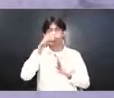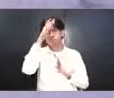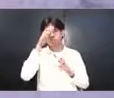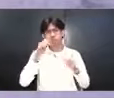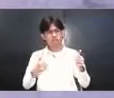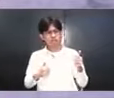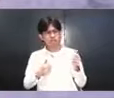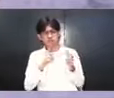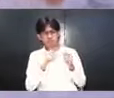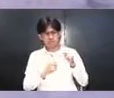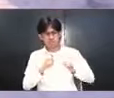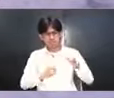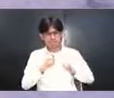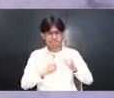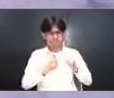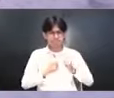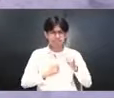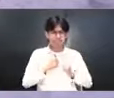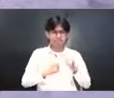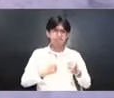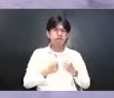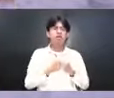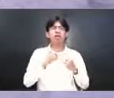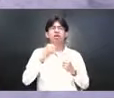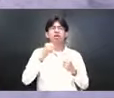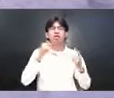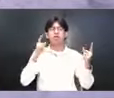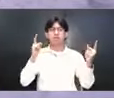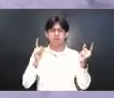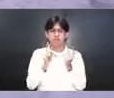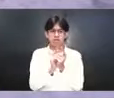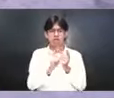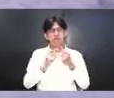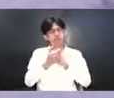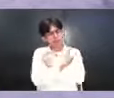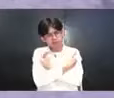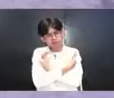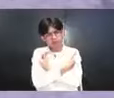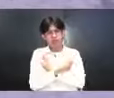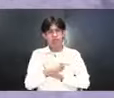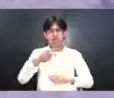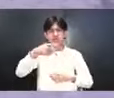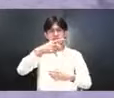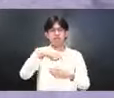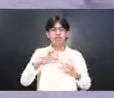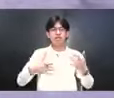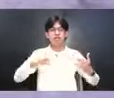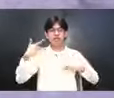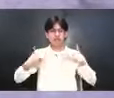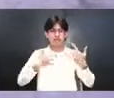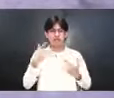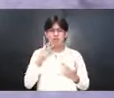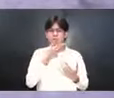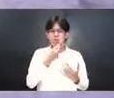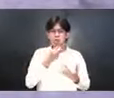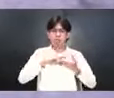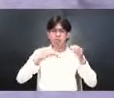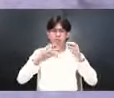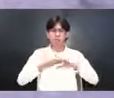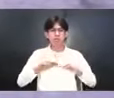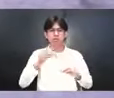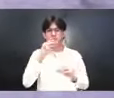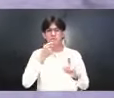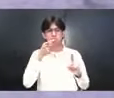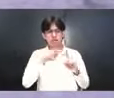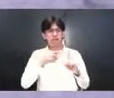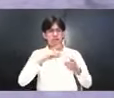tumakbo yung tatay. Niyakap yung anak. Sila talaga, who is the storyteller? Sino nagkukwento